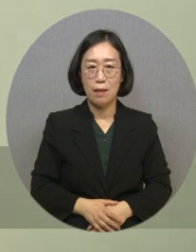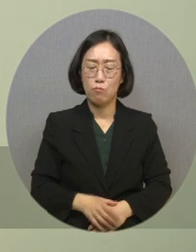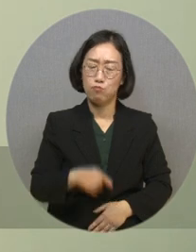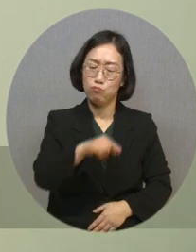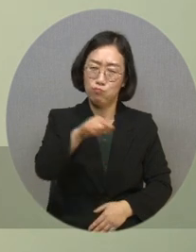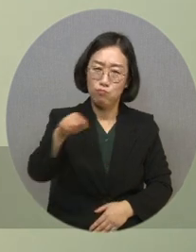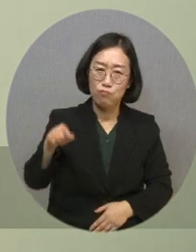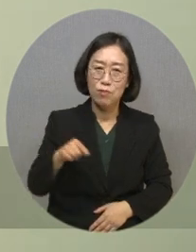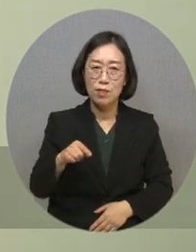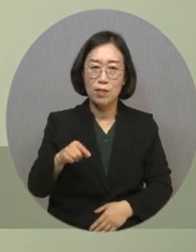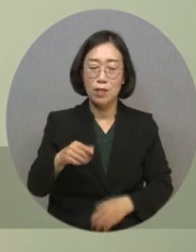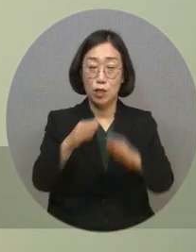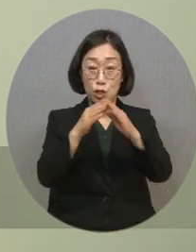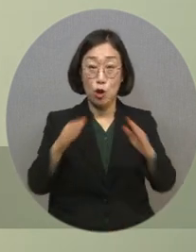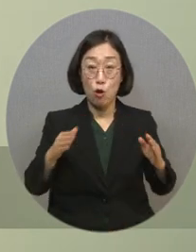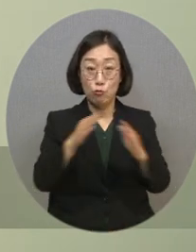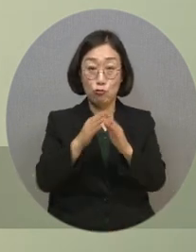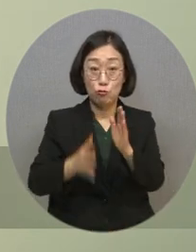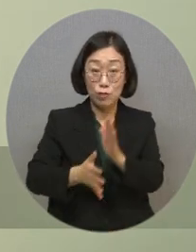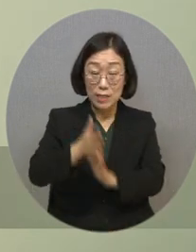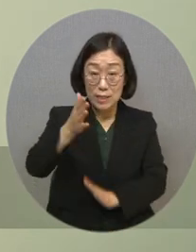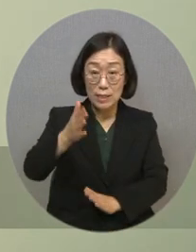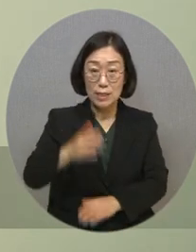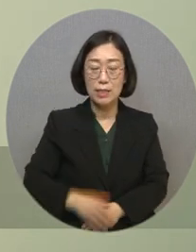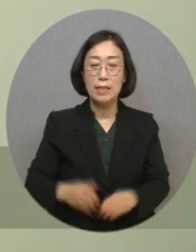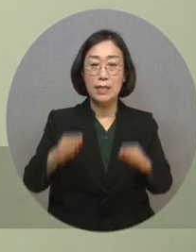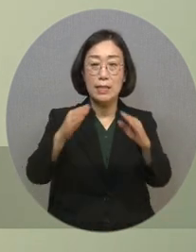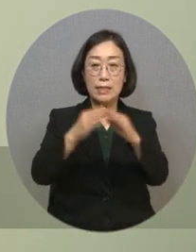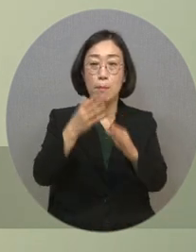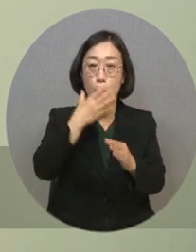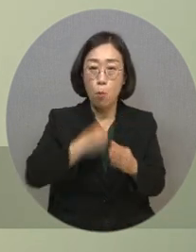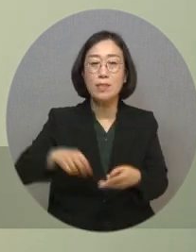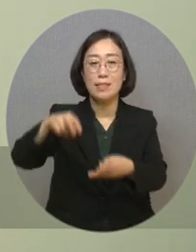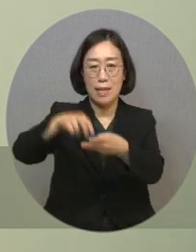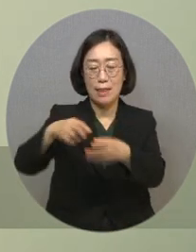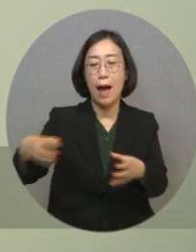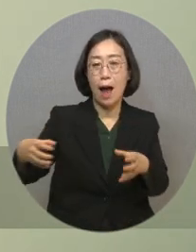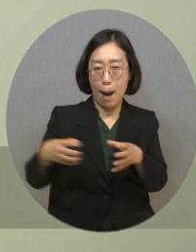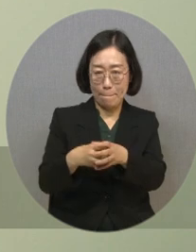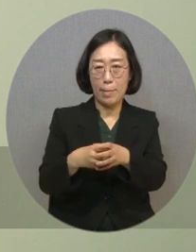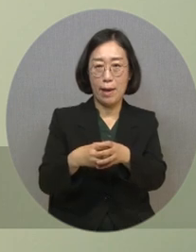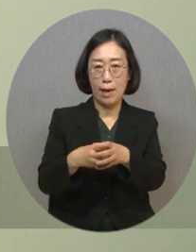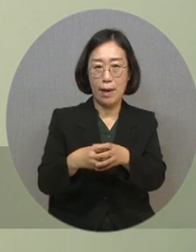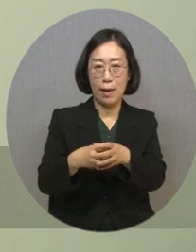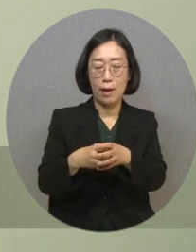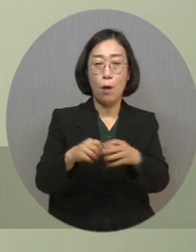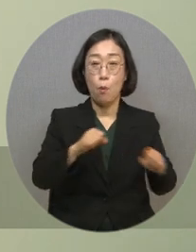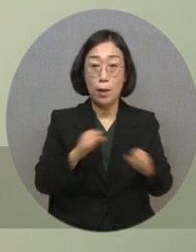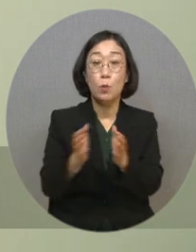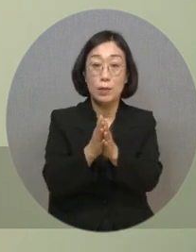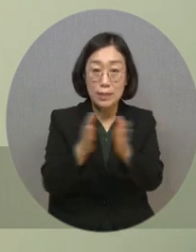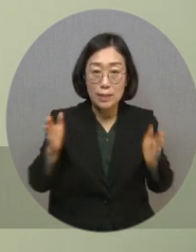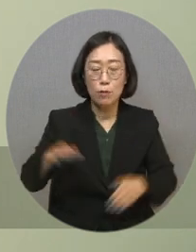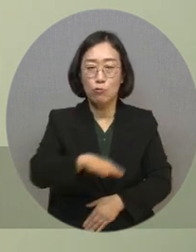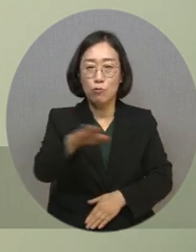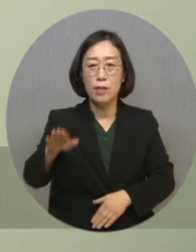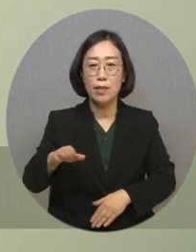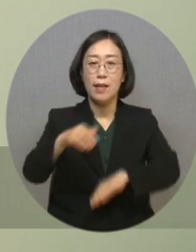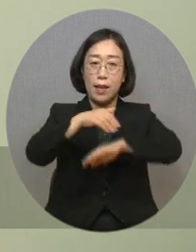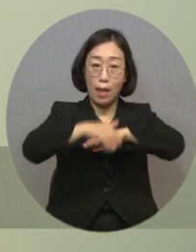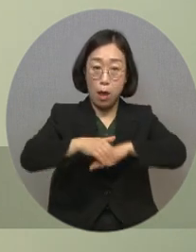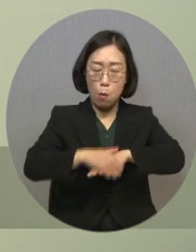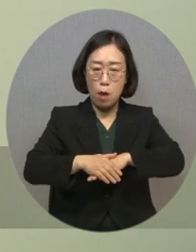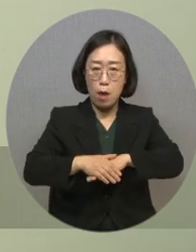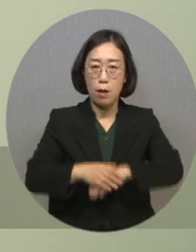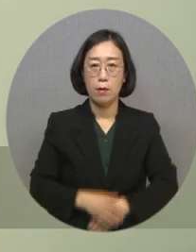우연찮게 우리 그 주거 전주시 주거복지센터와 연동을 하게 돼서 협약식을 오늘 하게 됐는데요. 저희 앞으로 계획은 이렇게